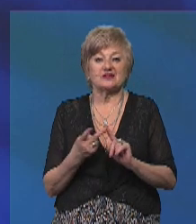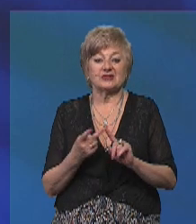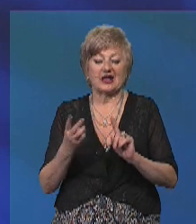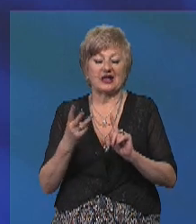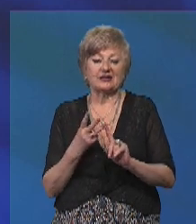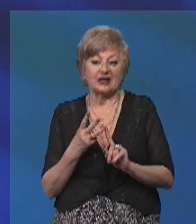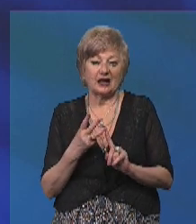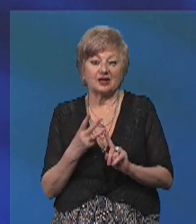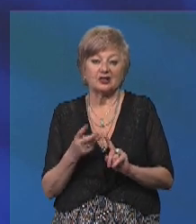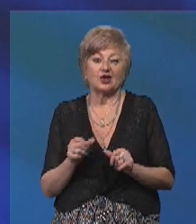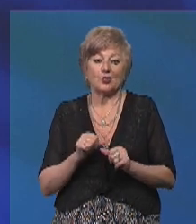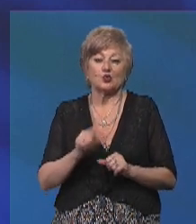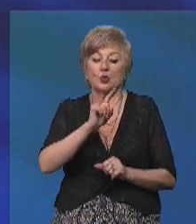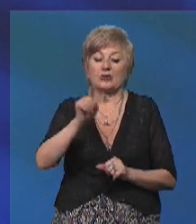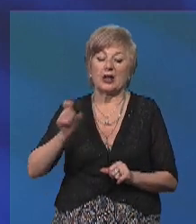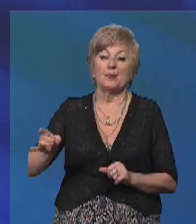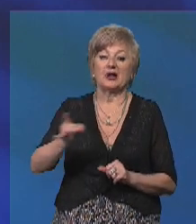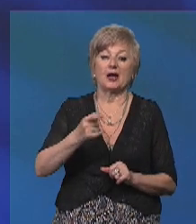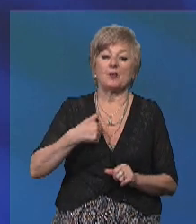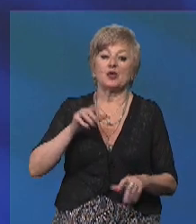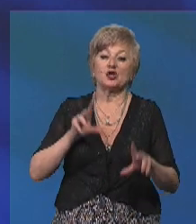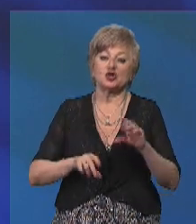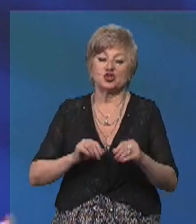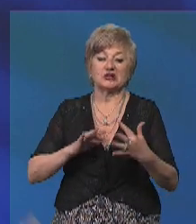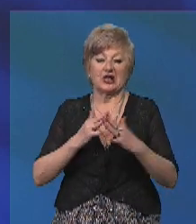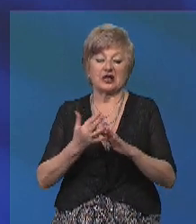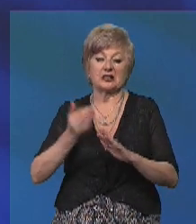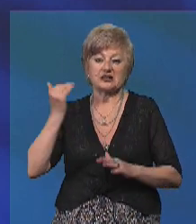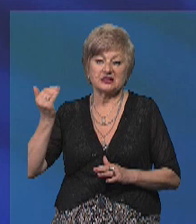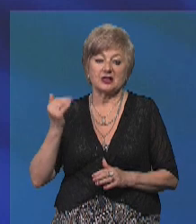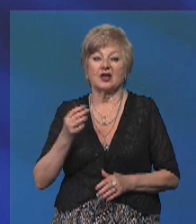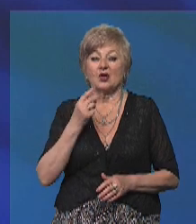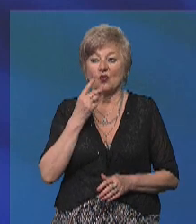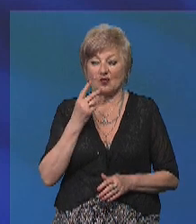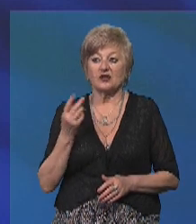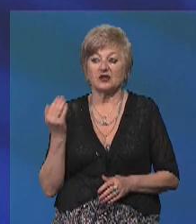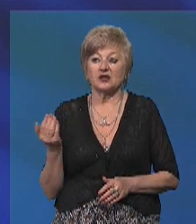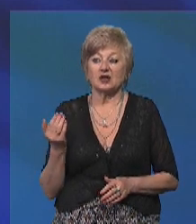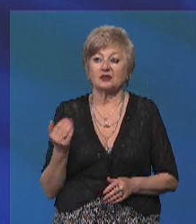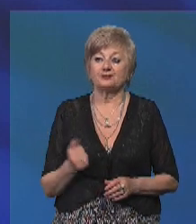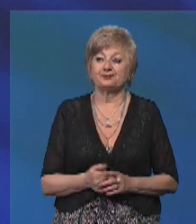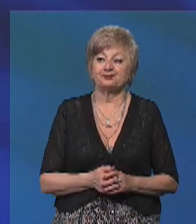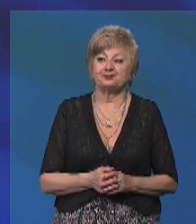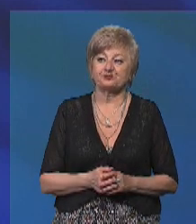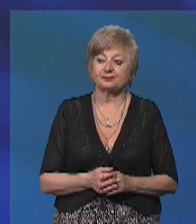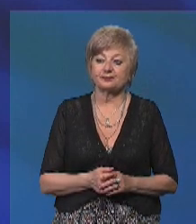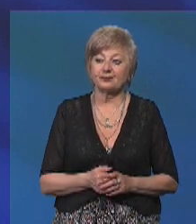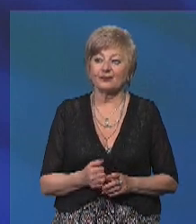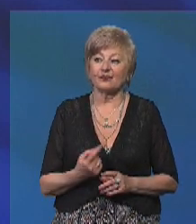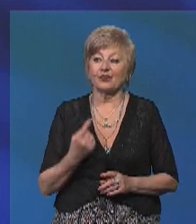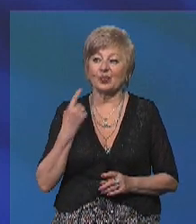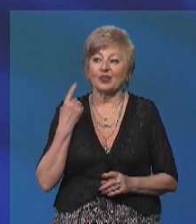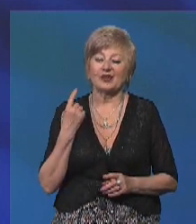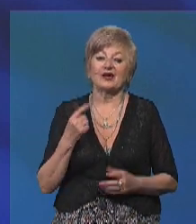друге-третє місце, особливо в тих регіонах, які ми вважаємо аграрними. Звісно, ми бачимо Калімана, тому що це відомий